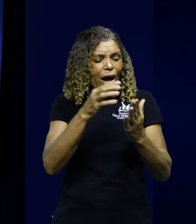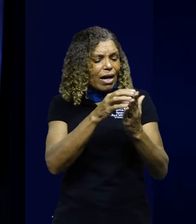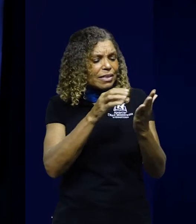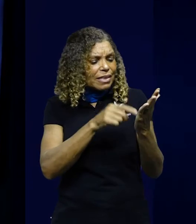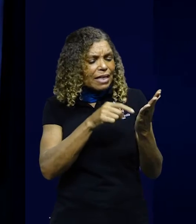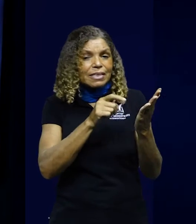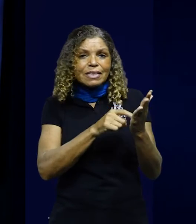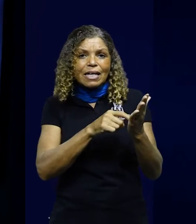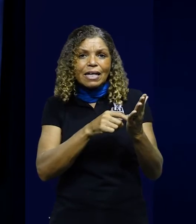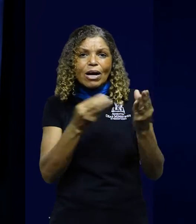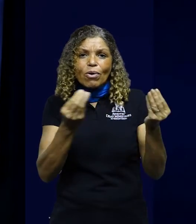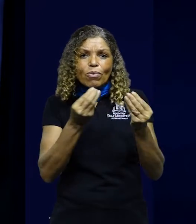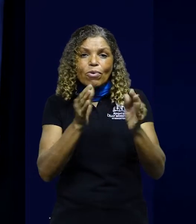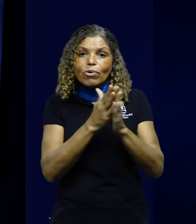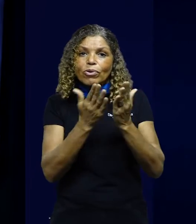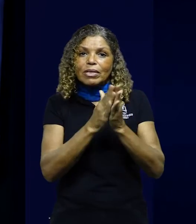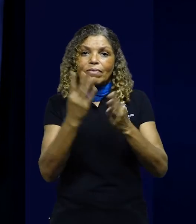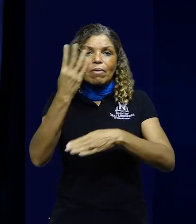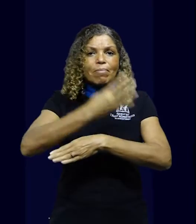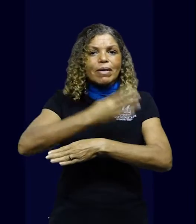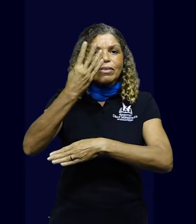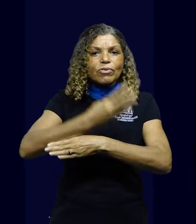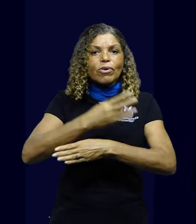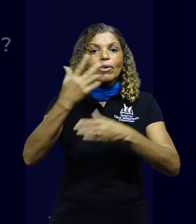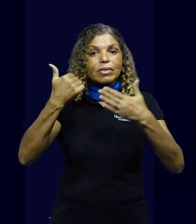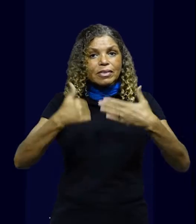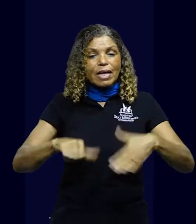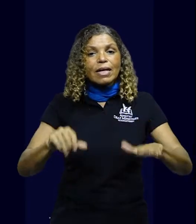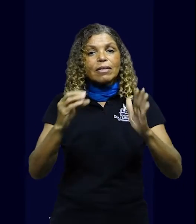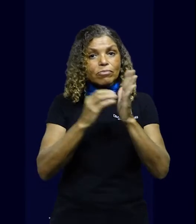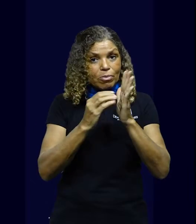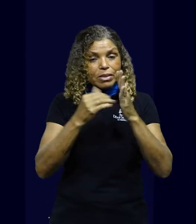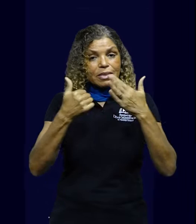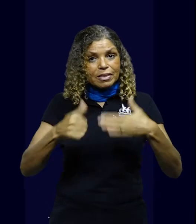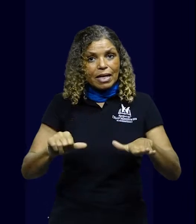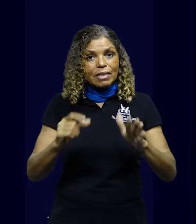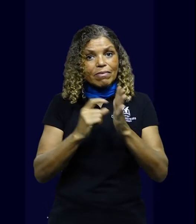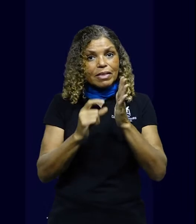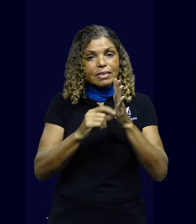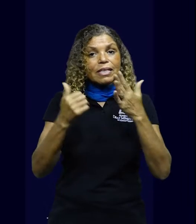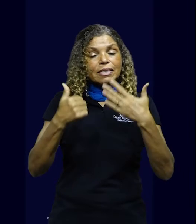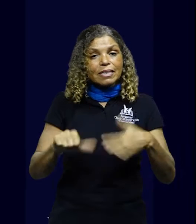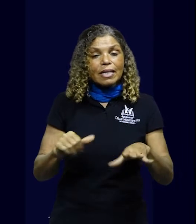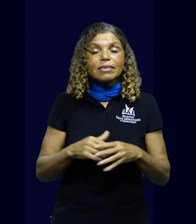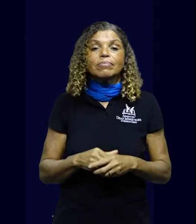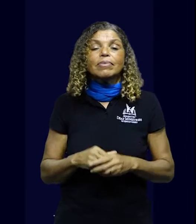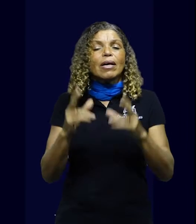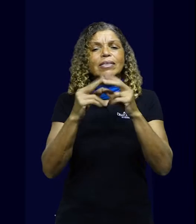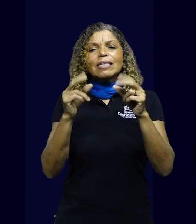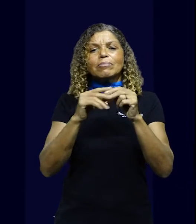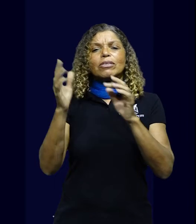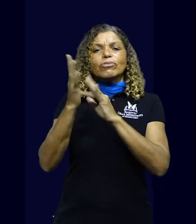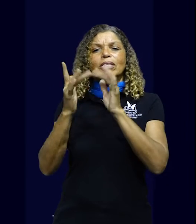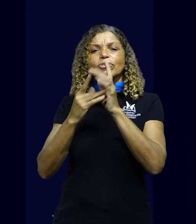résumé de cet échange. Matthieu 16, au verset 13, la Bible dit, « Jésus étant arrivé dans le territoire